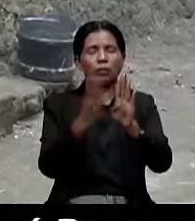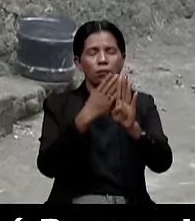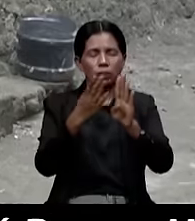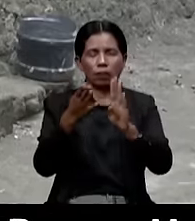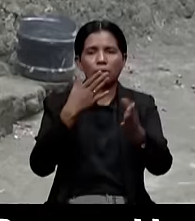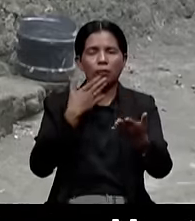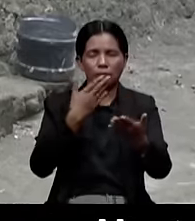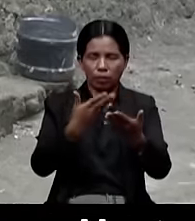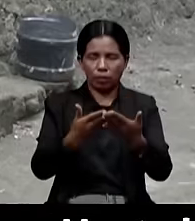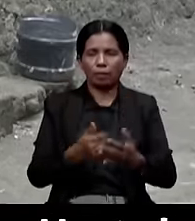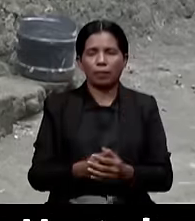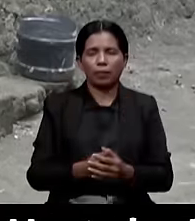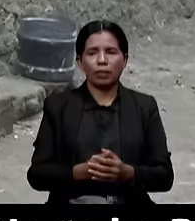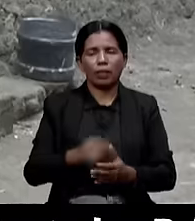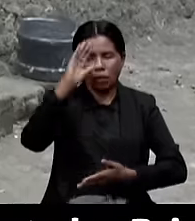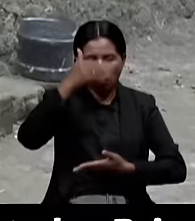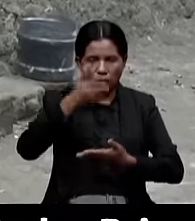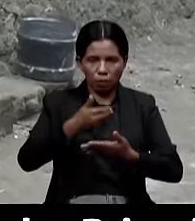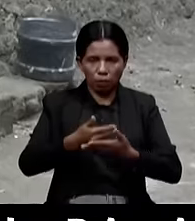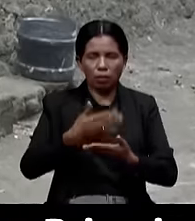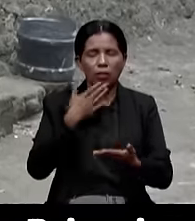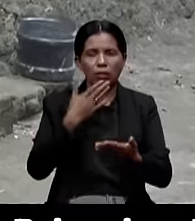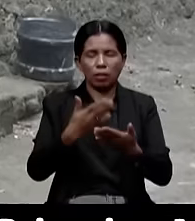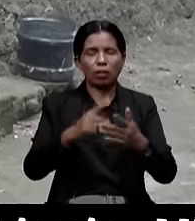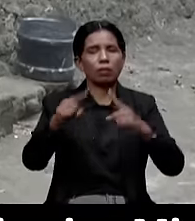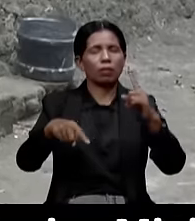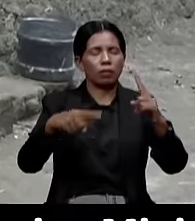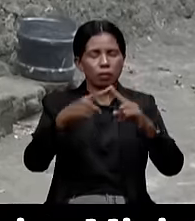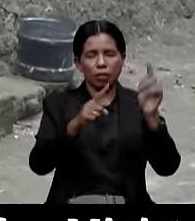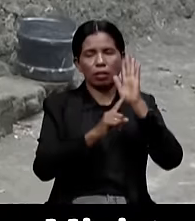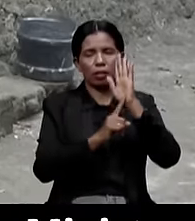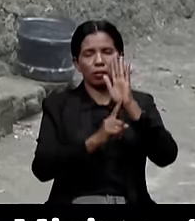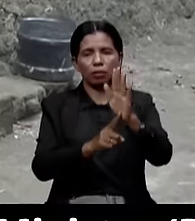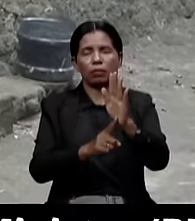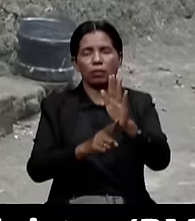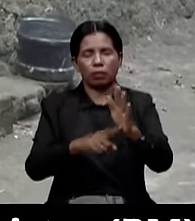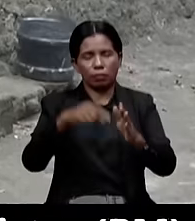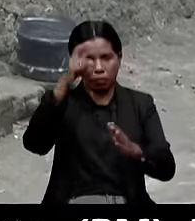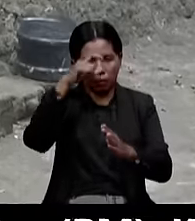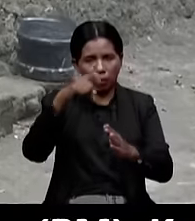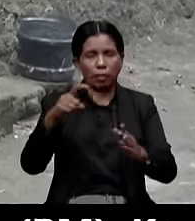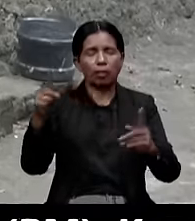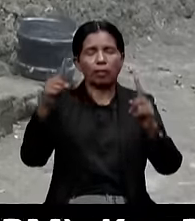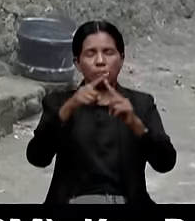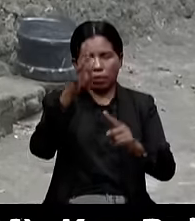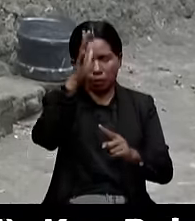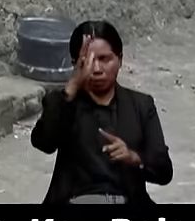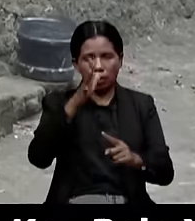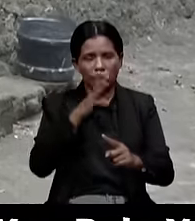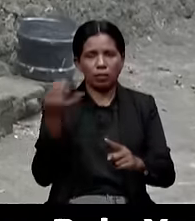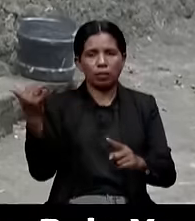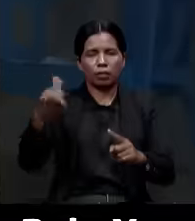nian no uan ne felicidade magbangira hatudu suceso ba inan ama sira ne